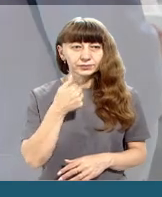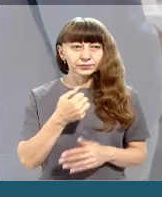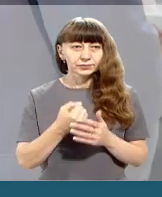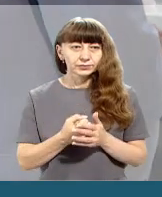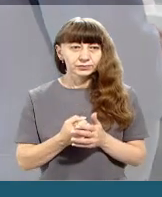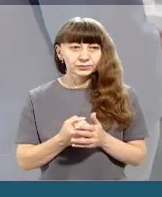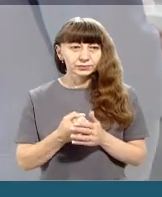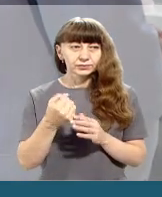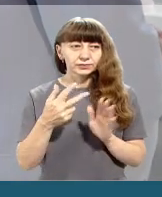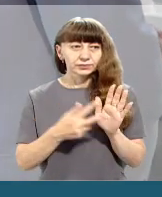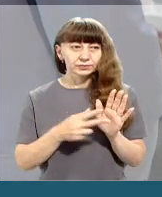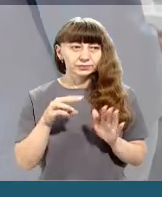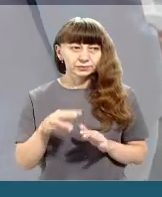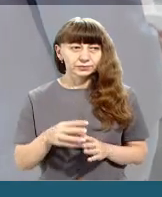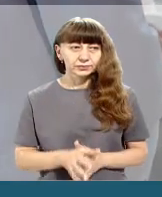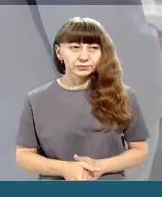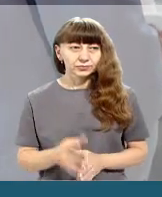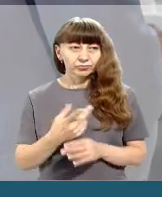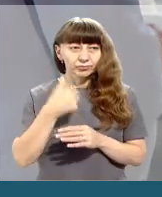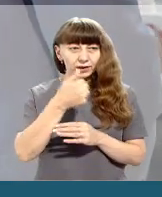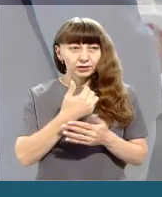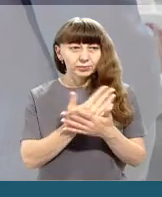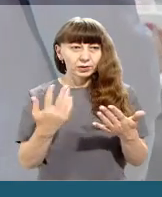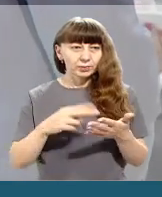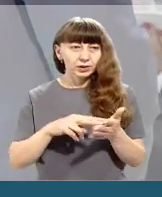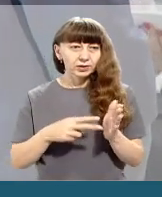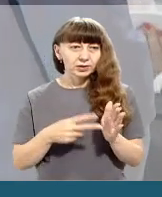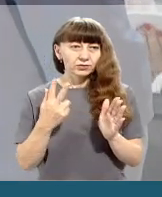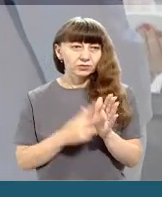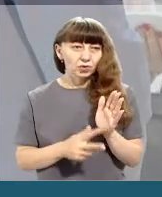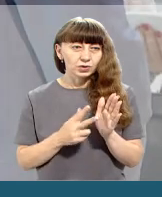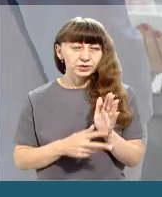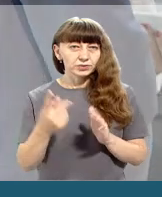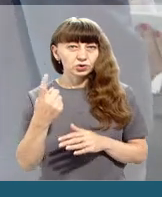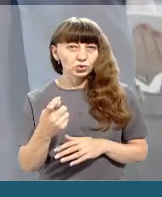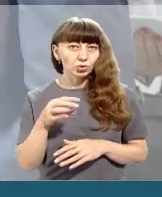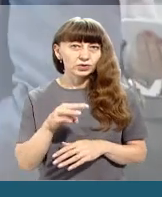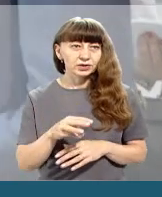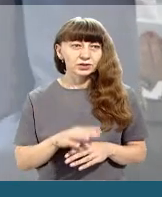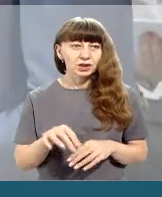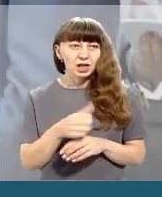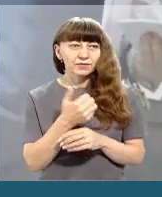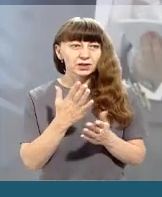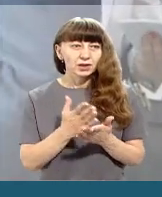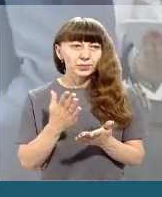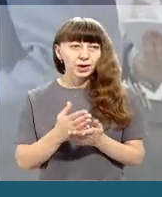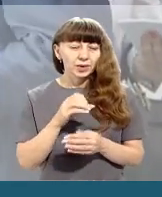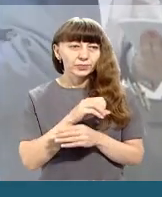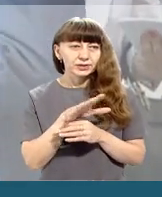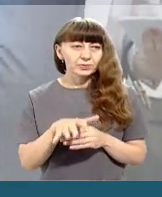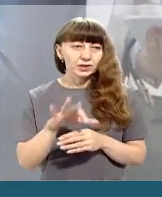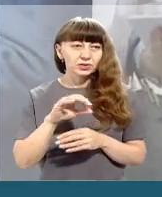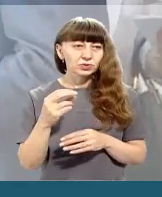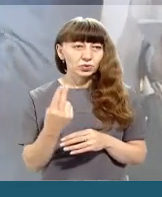мен 15000-ға дейін көтерілген. Ал биыл жоспарымыз бойынша 80000-нан 100000-ға дейін көздеп отырмыз. Негізгі алдыға